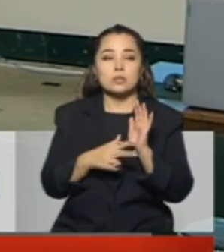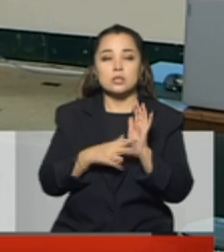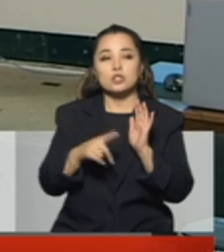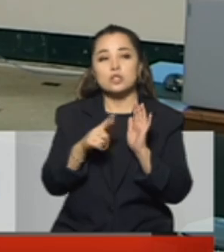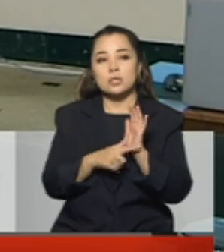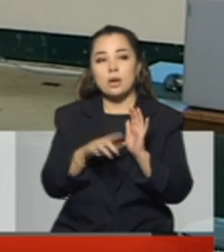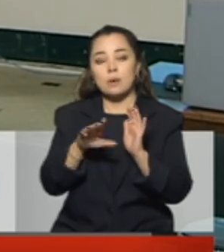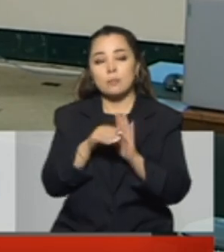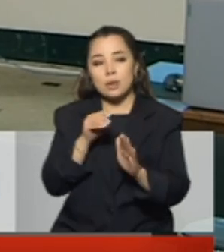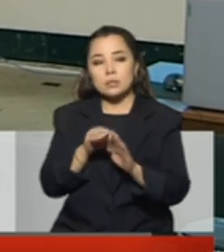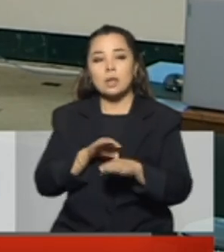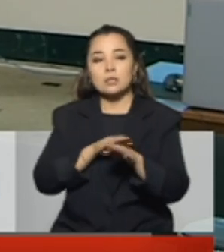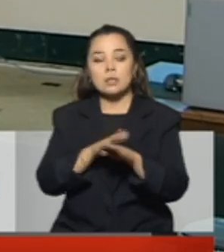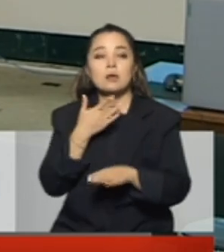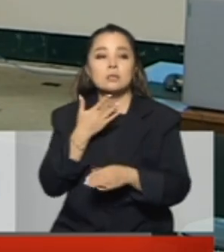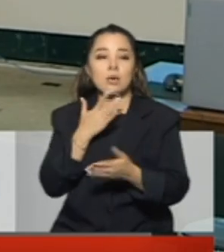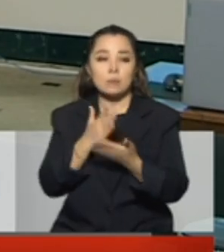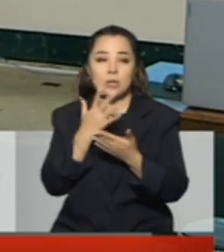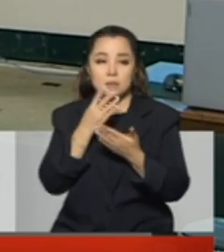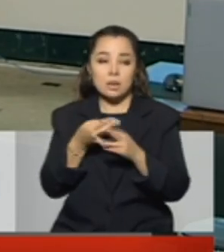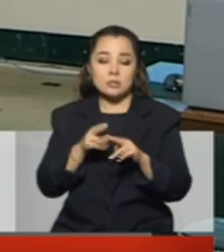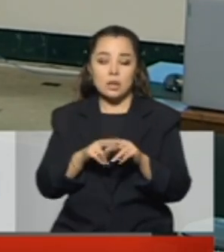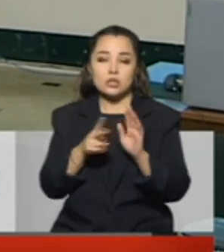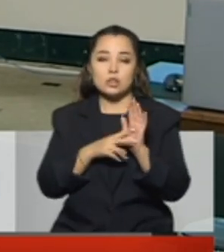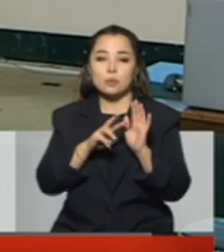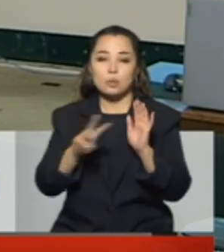63,187% өз таңдауын жасады. Бұл дегеніміз